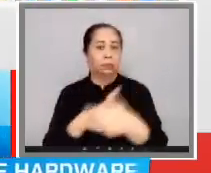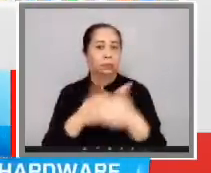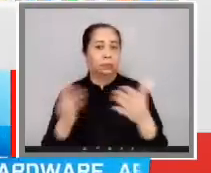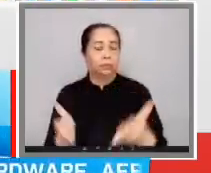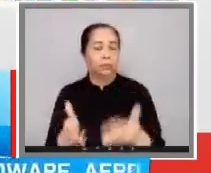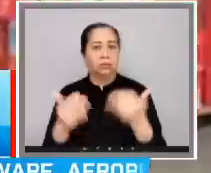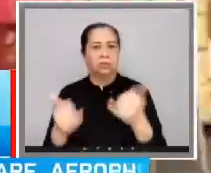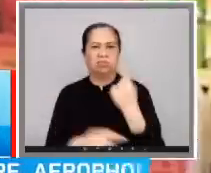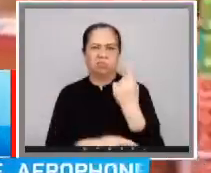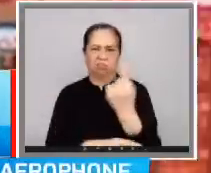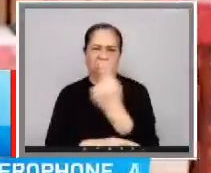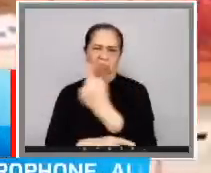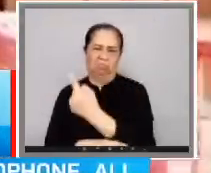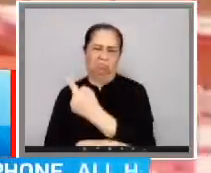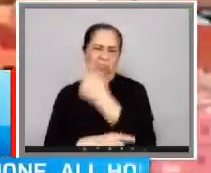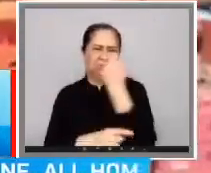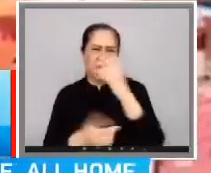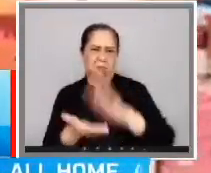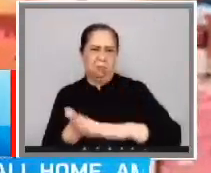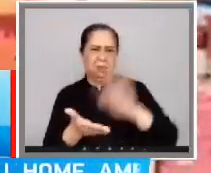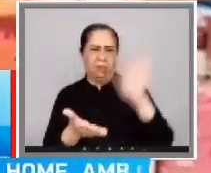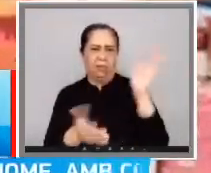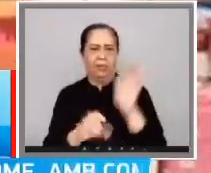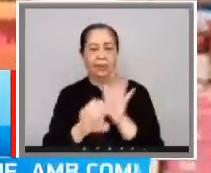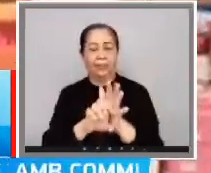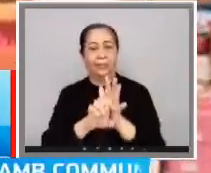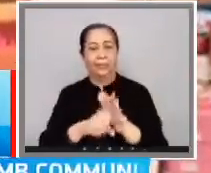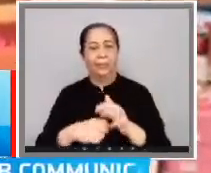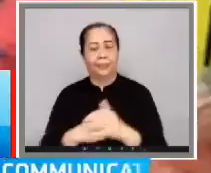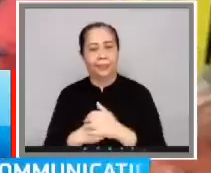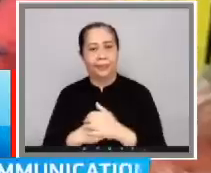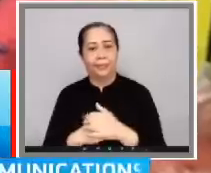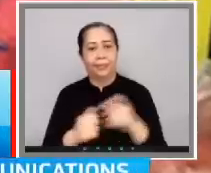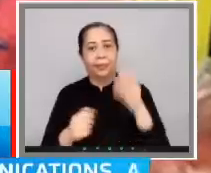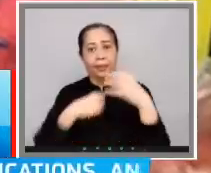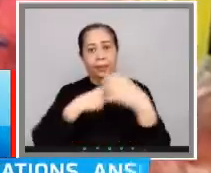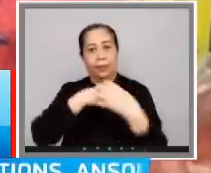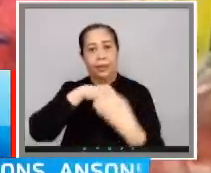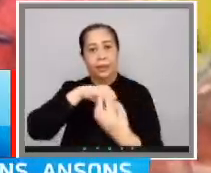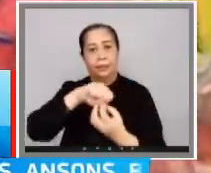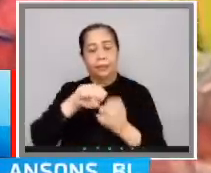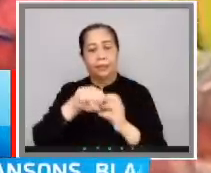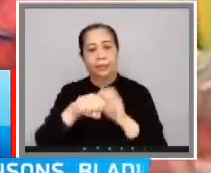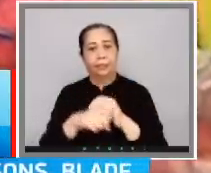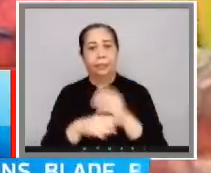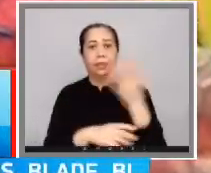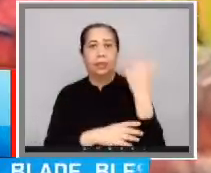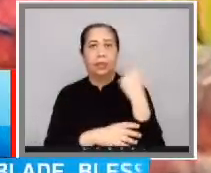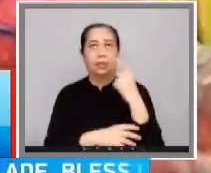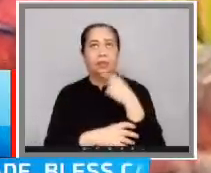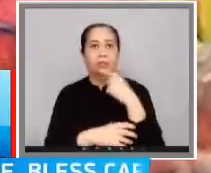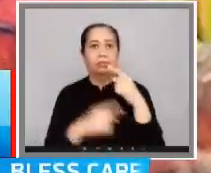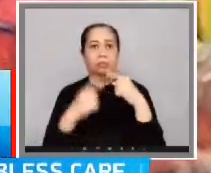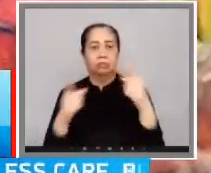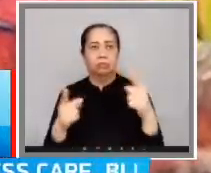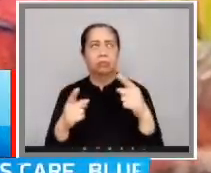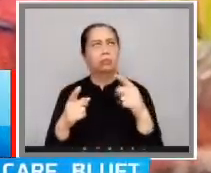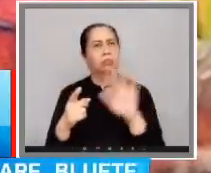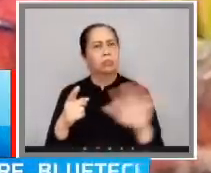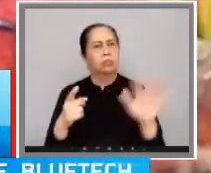pa isa-isa na lang daw dahil mahal. Halimbawa lang, Rafi, ano ang presyo ng grapes ngayon? Dati, binabalita natin yan na